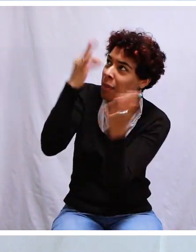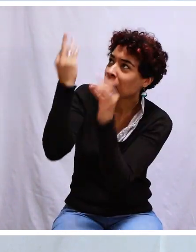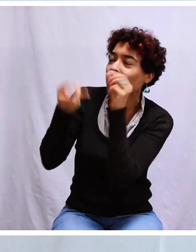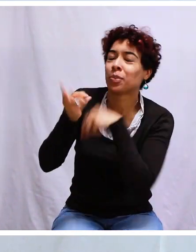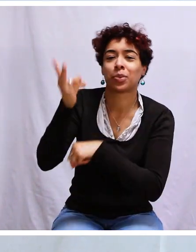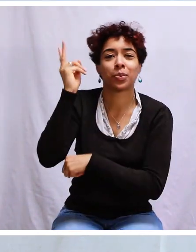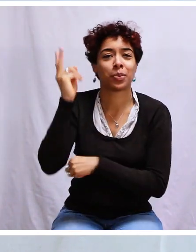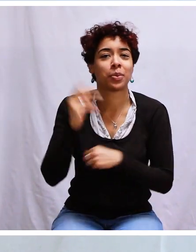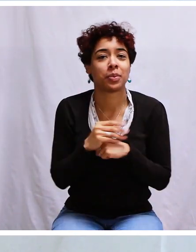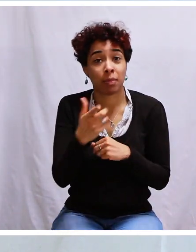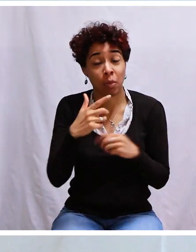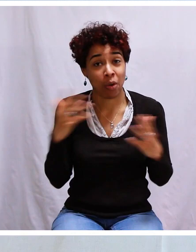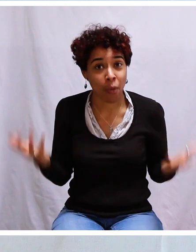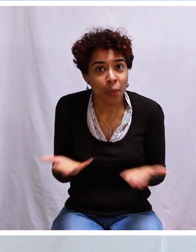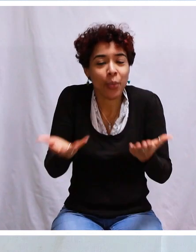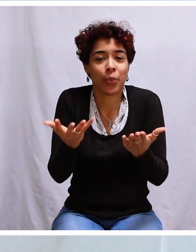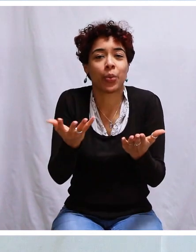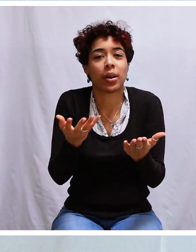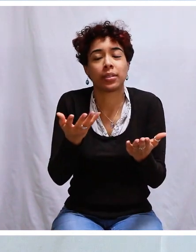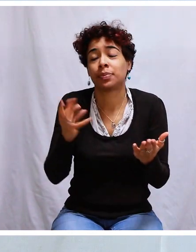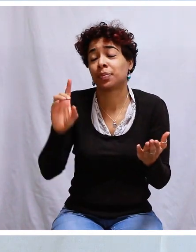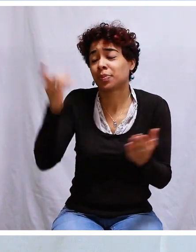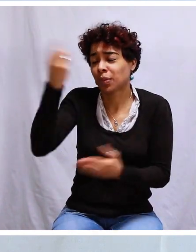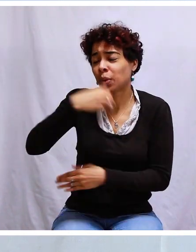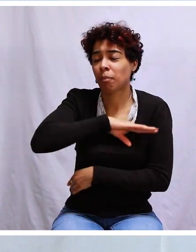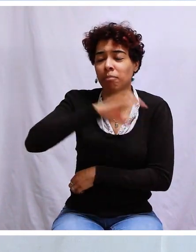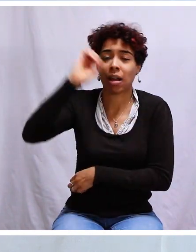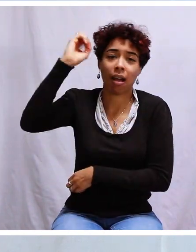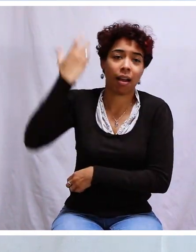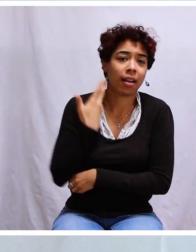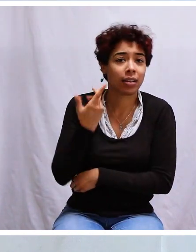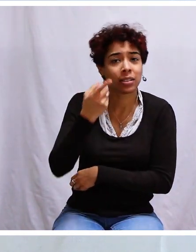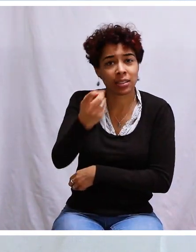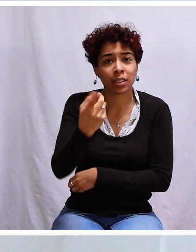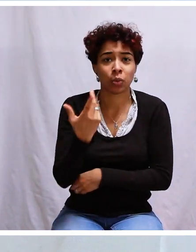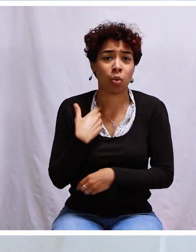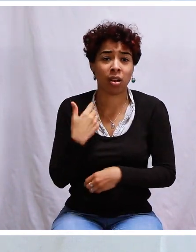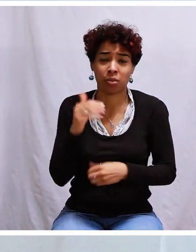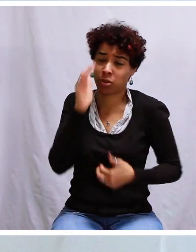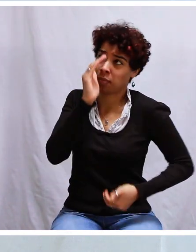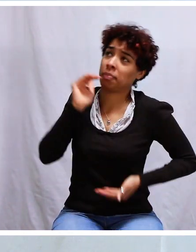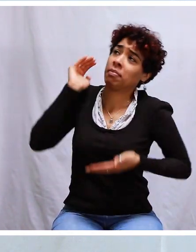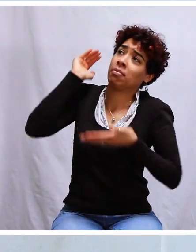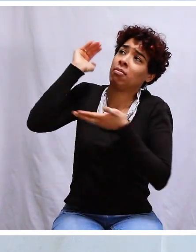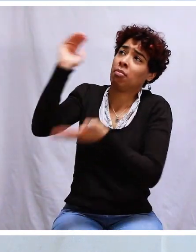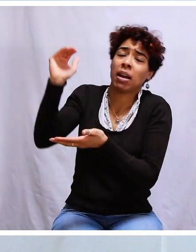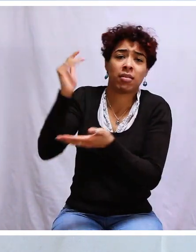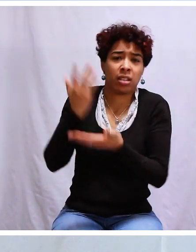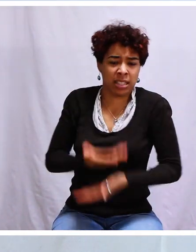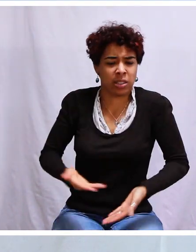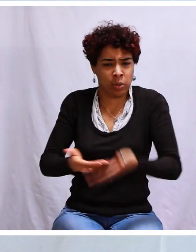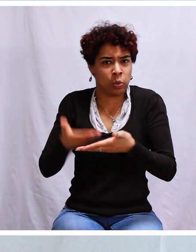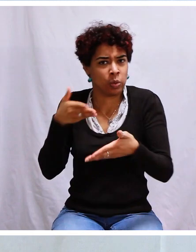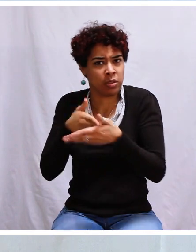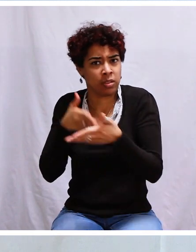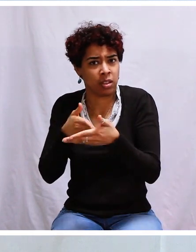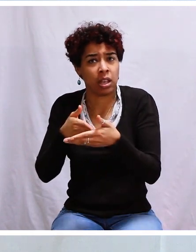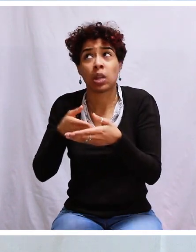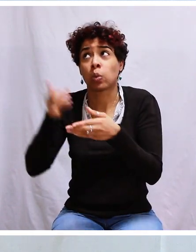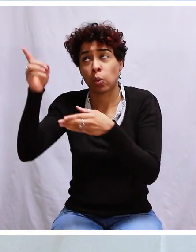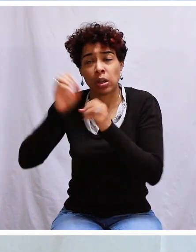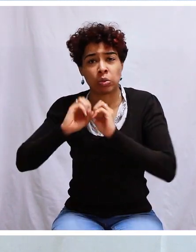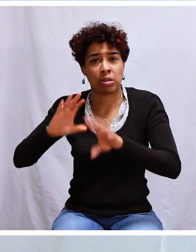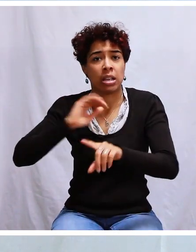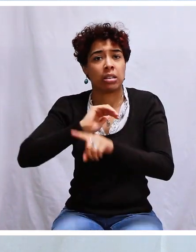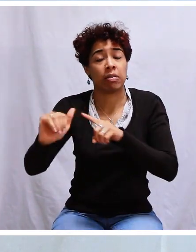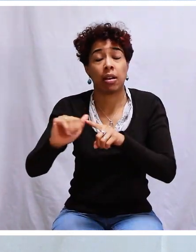j'aimerais t'encourager aujourd'hui. Dieu par sa grâce, si tu t'abandonnes entre ses mains dans l'épreuve et que tu le laisses faire, alors tu